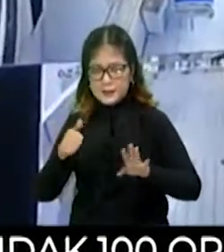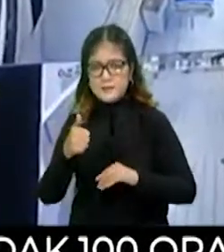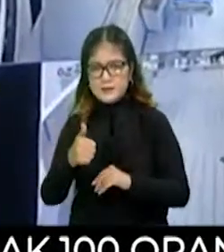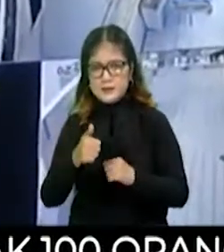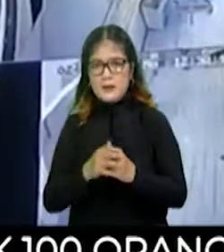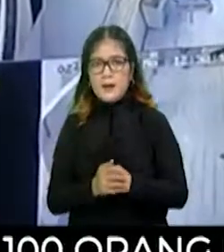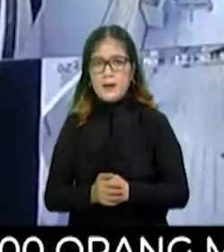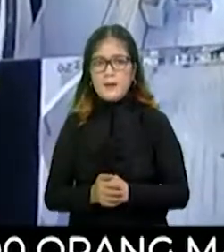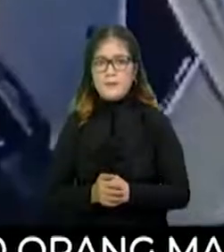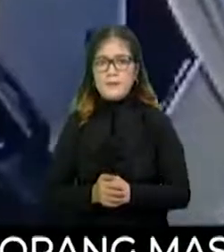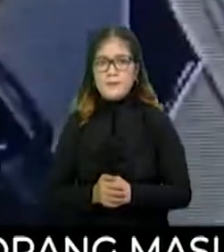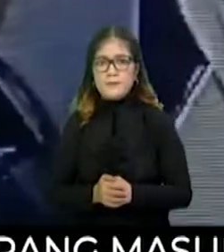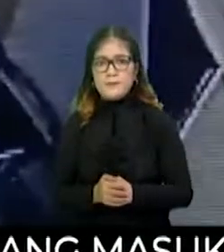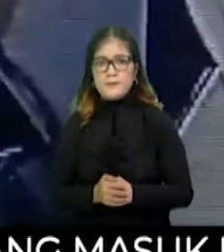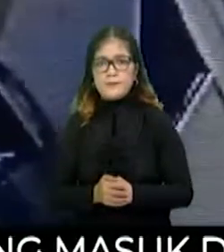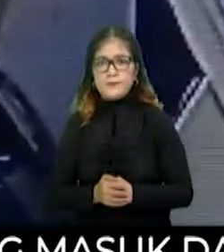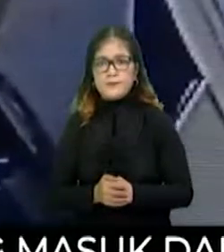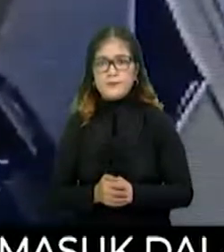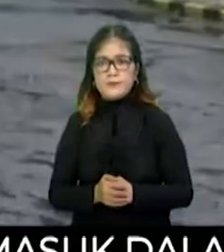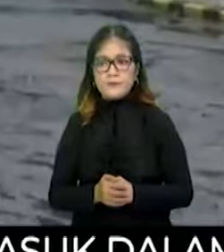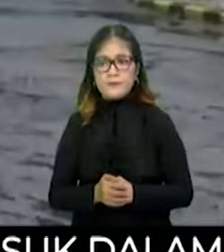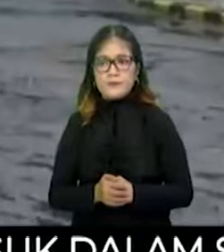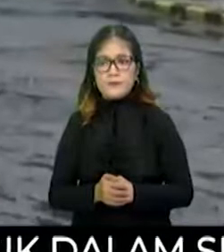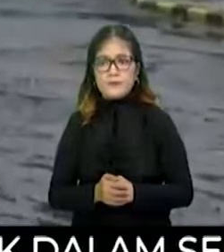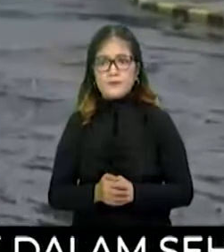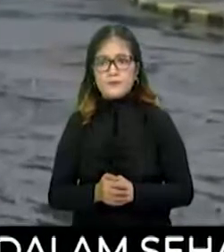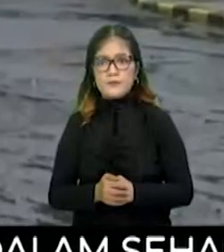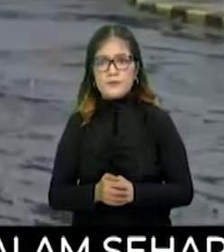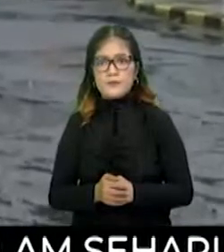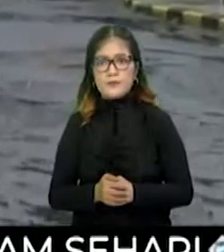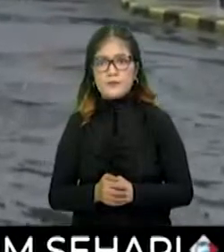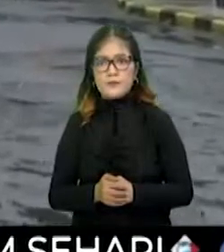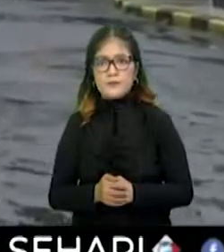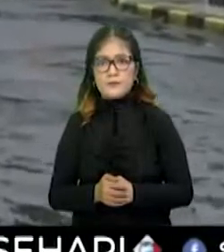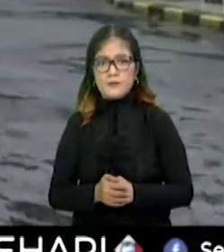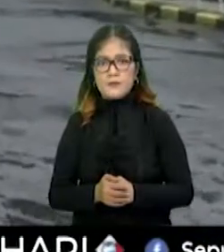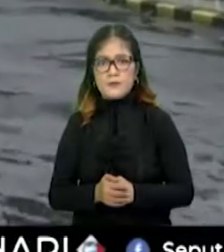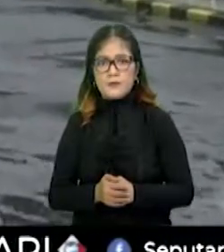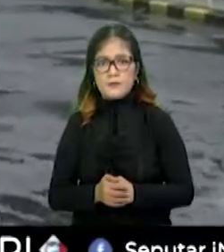Dari Surabaya, Jawa Timur, Sony Hermawan, iNews, melaporkan.